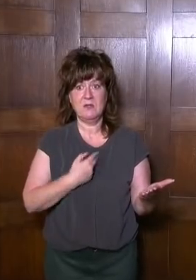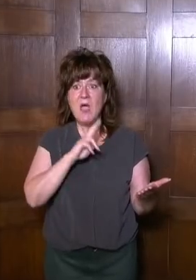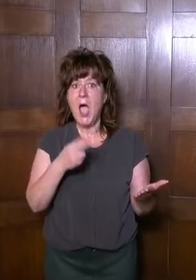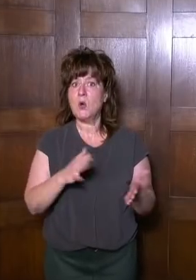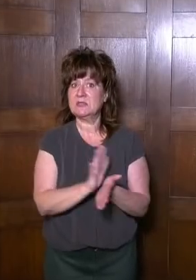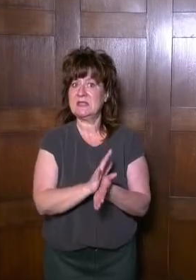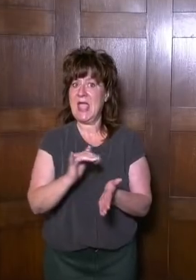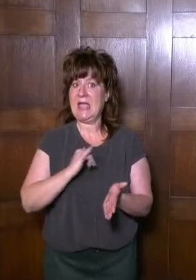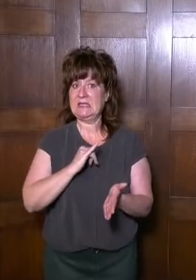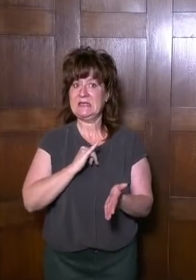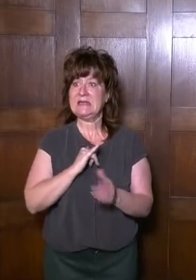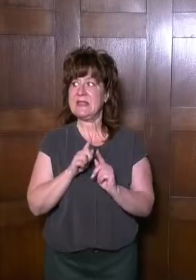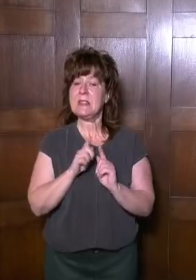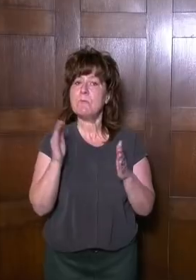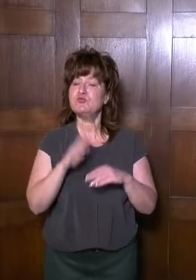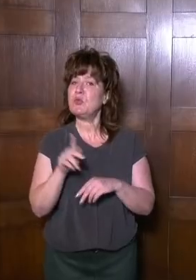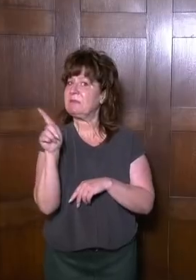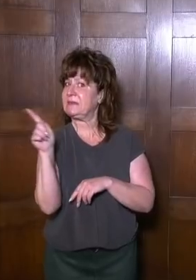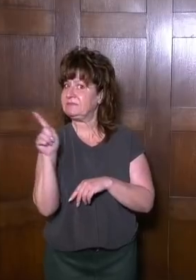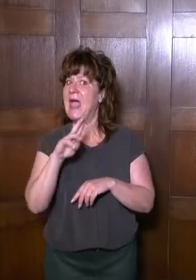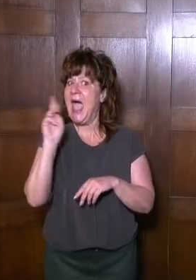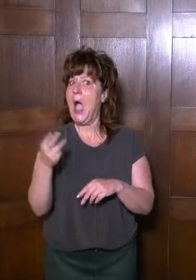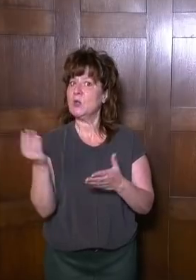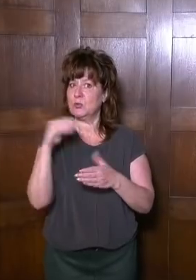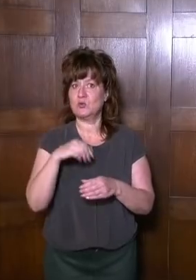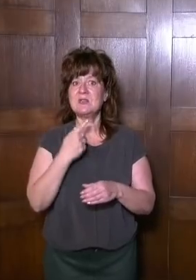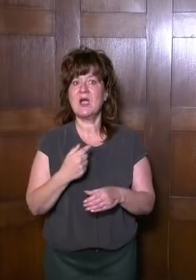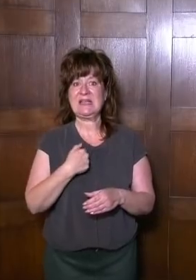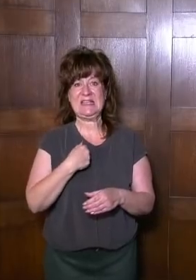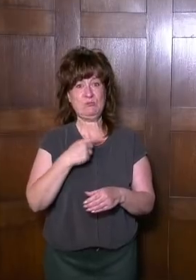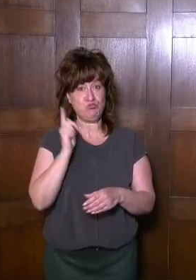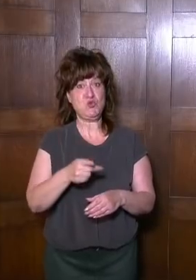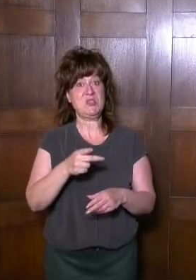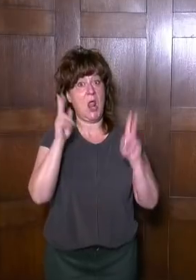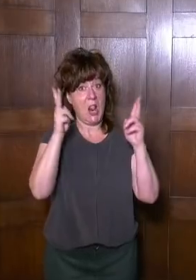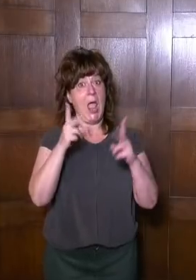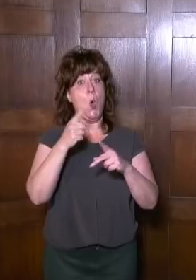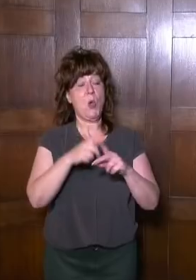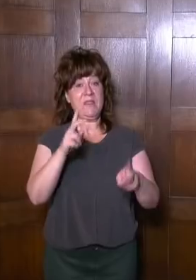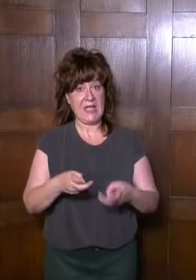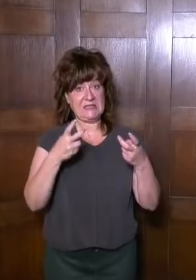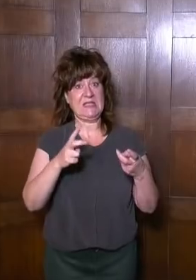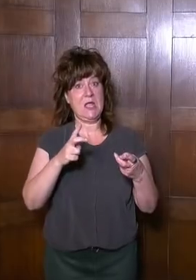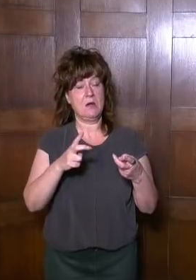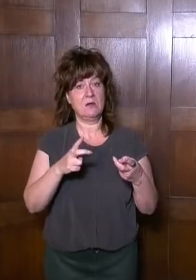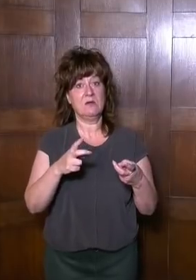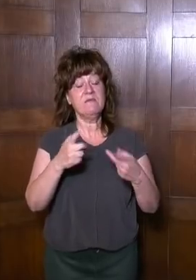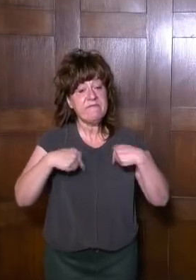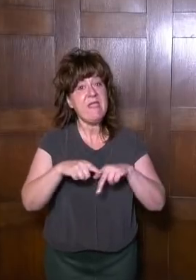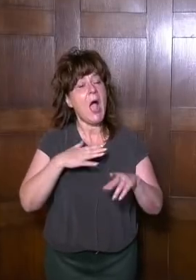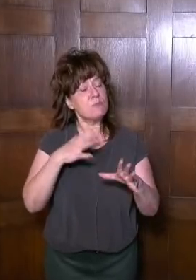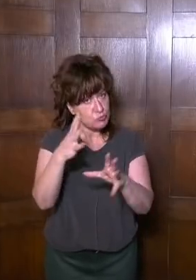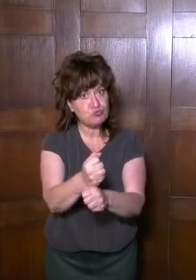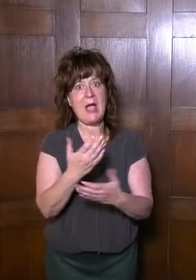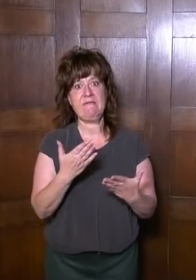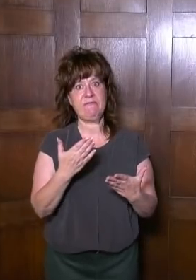Sache, da kommen wir bestimmt hier hinten auch noch dazu. Also man muss Lehrer und Erzieher gleichzeitig sein. Wir haben es gemeistert, wir haben es geschafft, und ich hoffe, dass